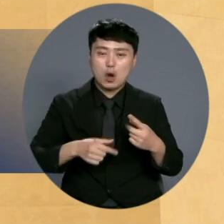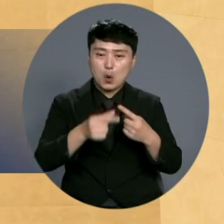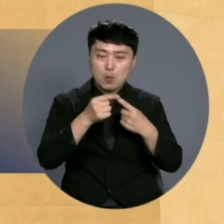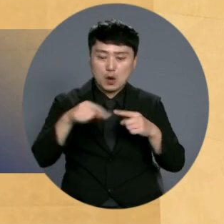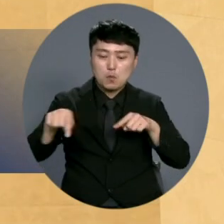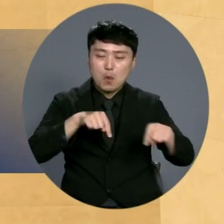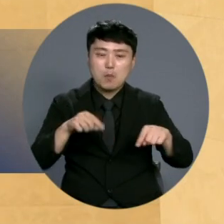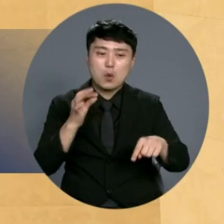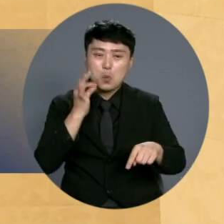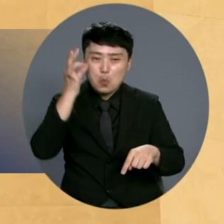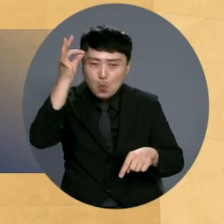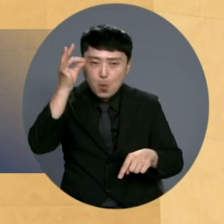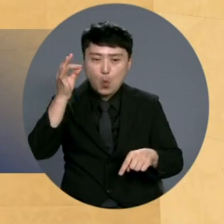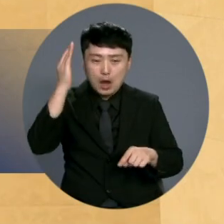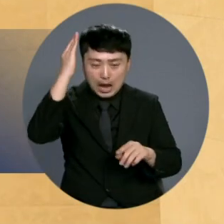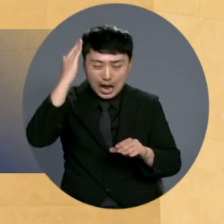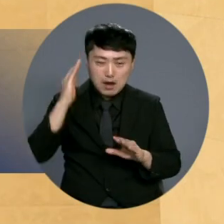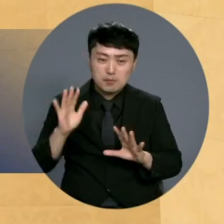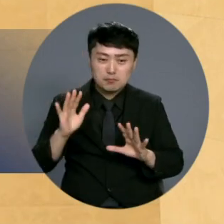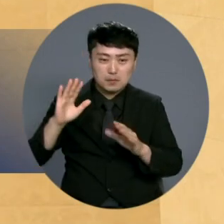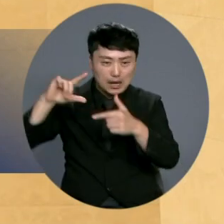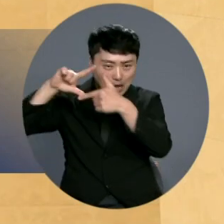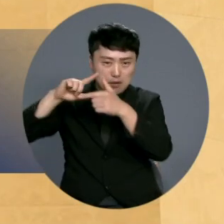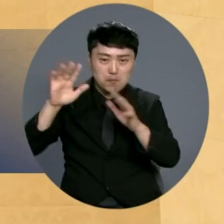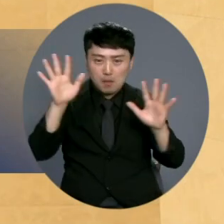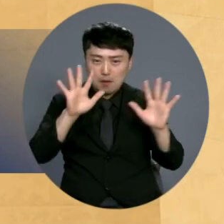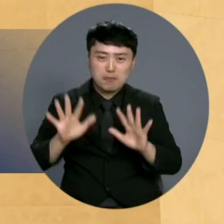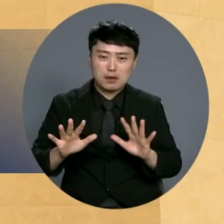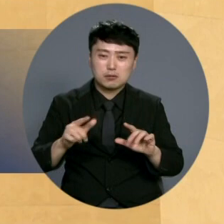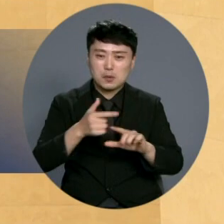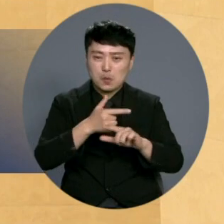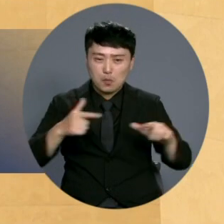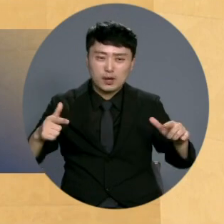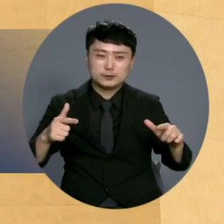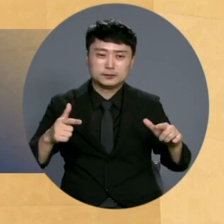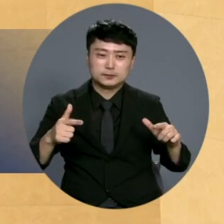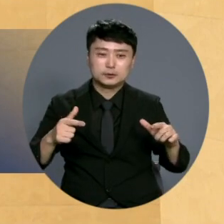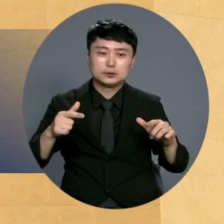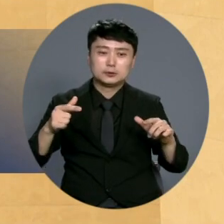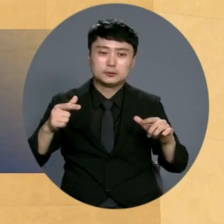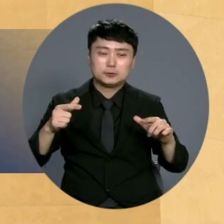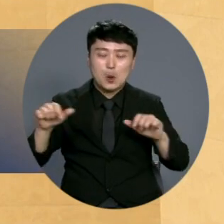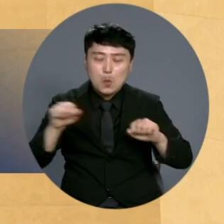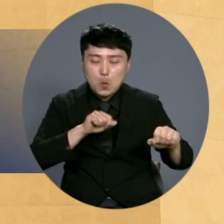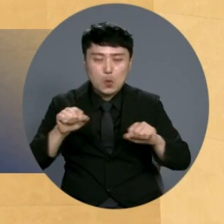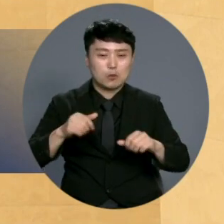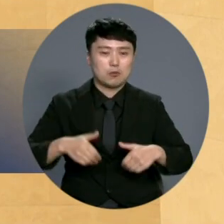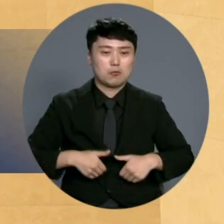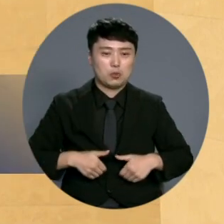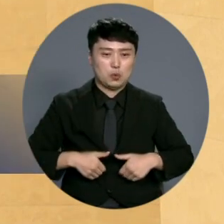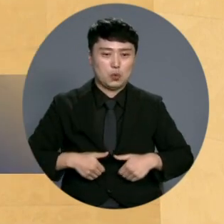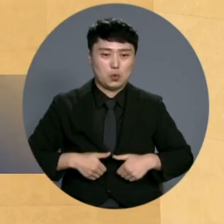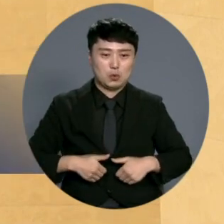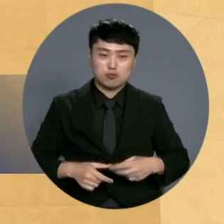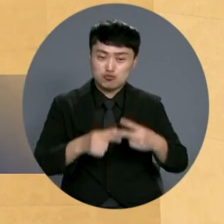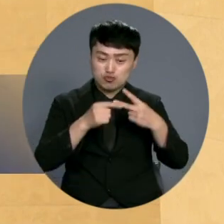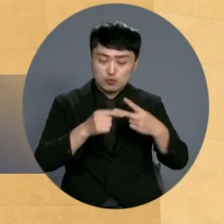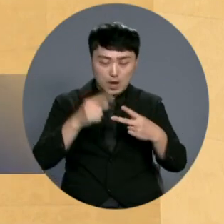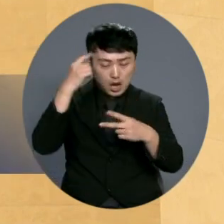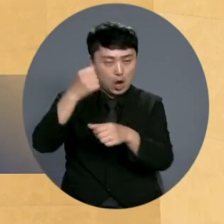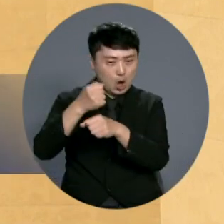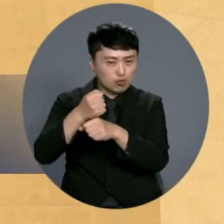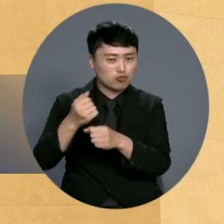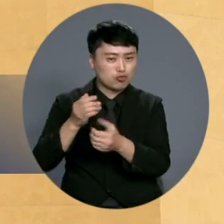way towards recognizing seaweed in the blue carbon context in the IPCC through two pathways. One through policy